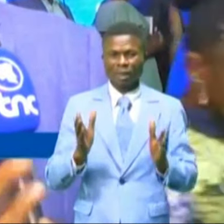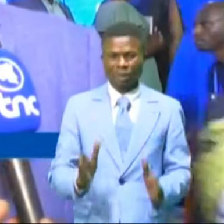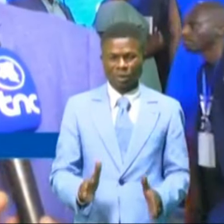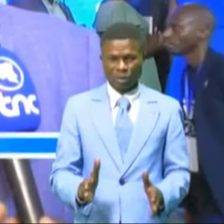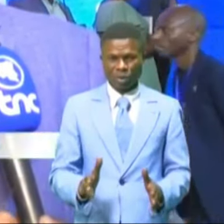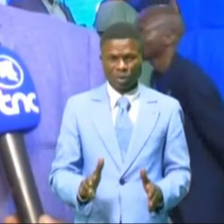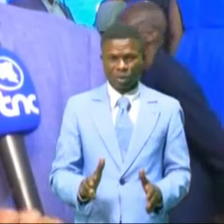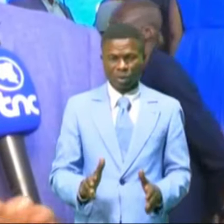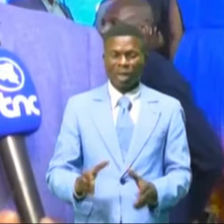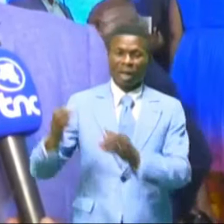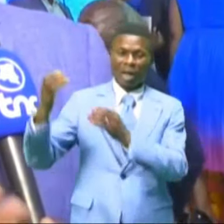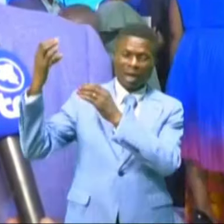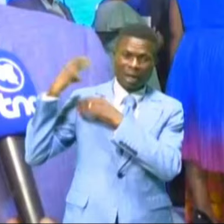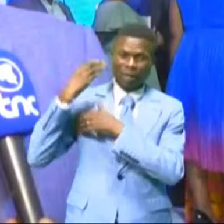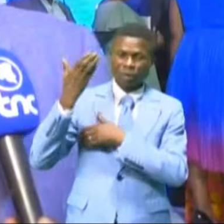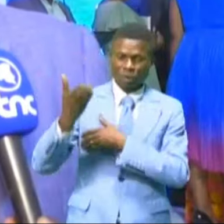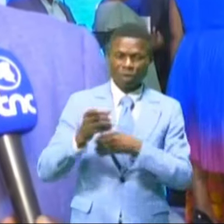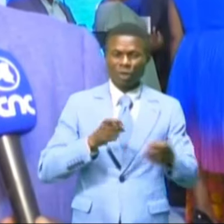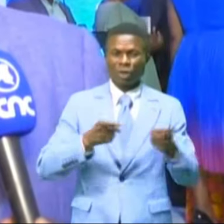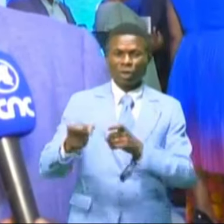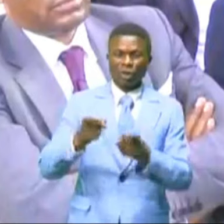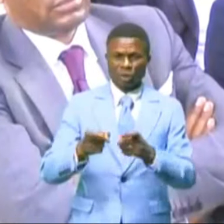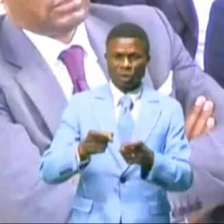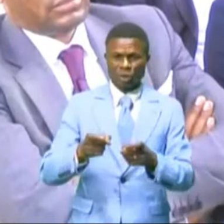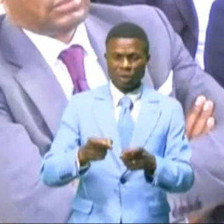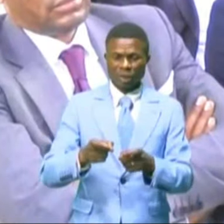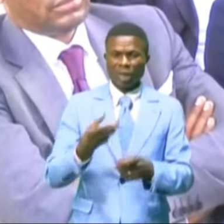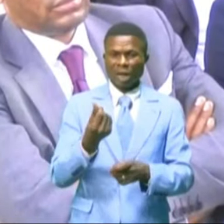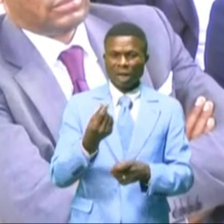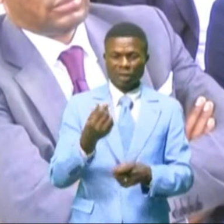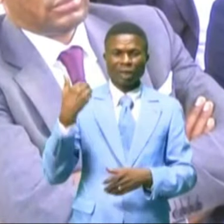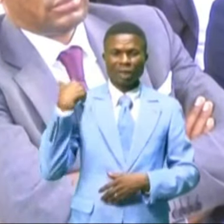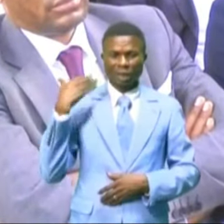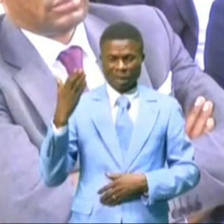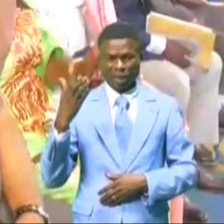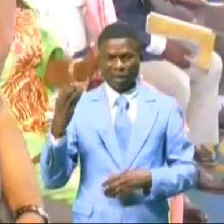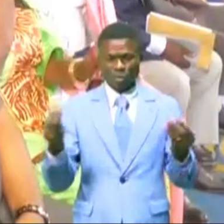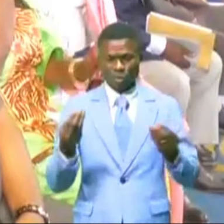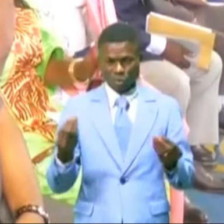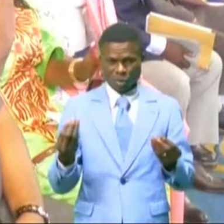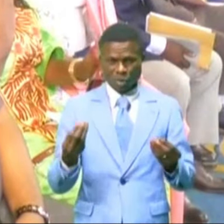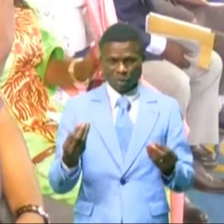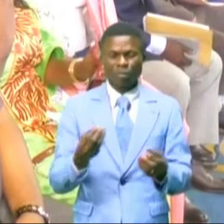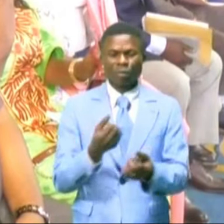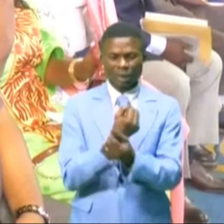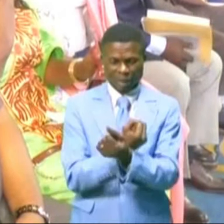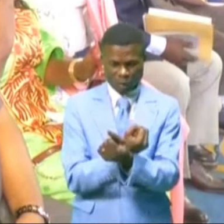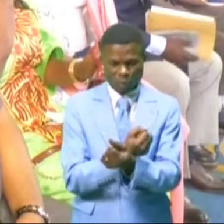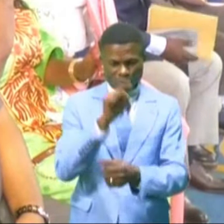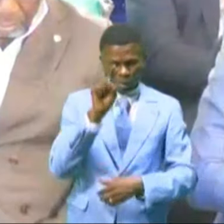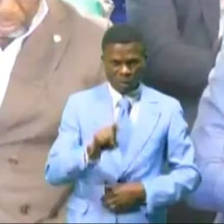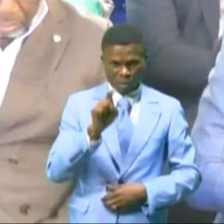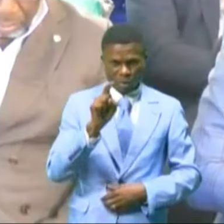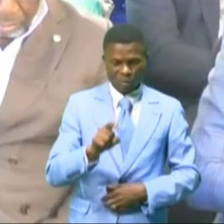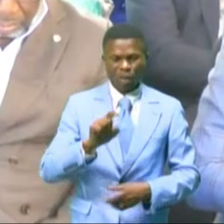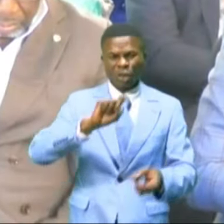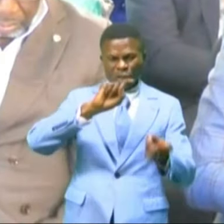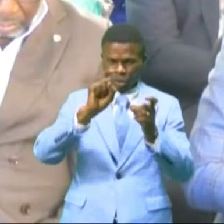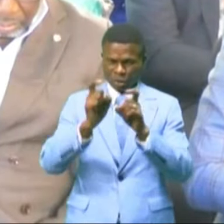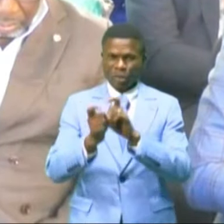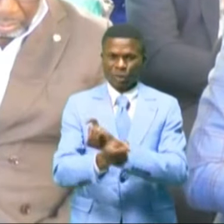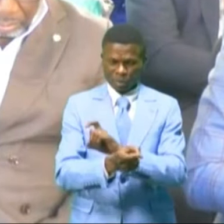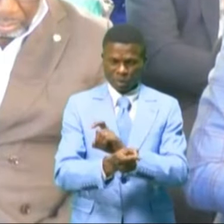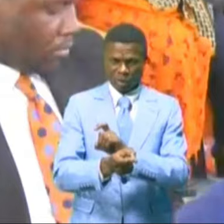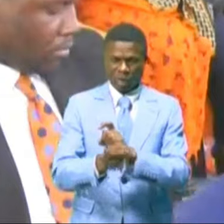qui ont en charge la gestion des fonds publics, de manière à ce qu'on puisse respecter les réformes